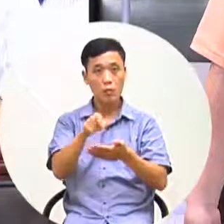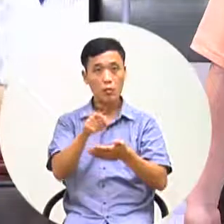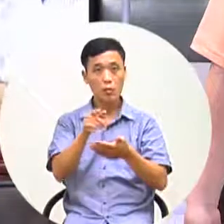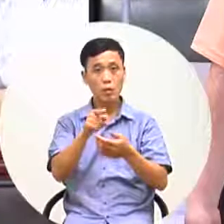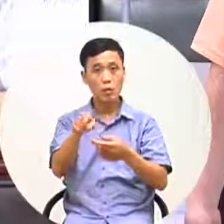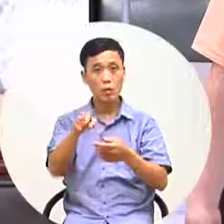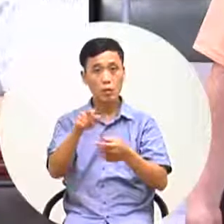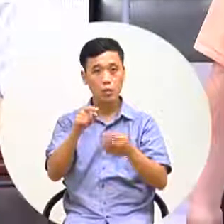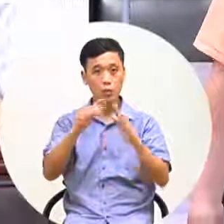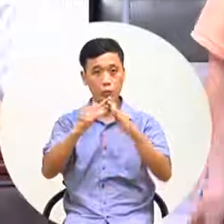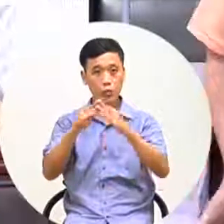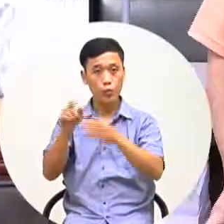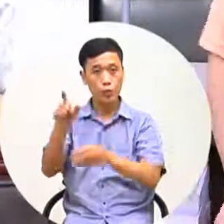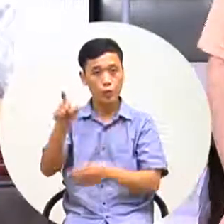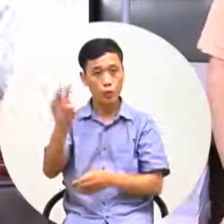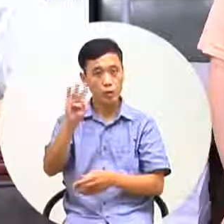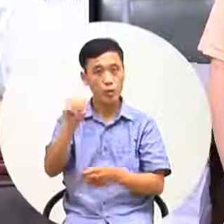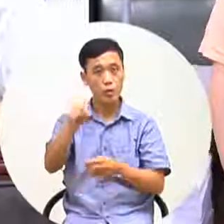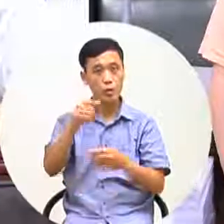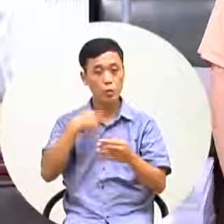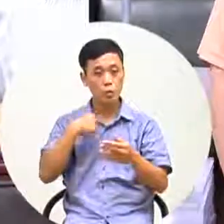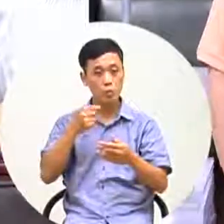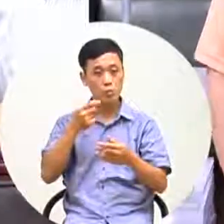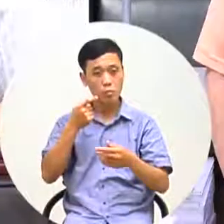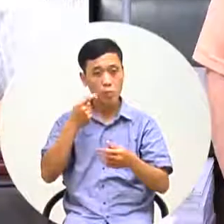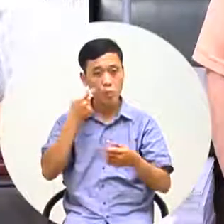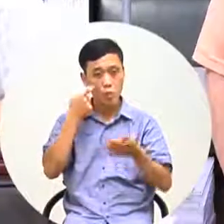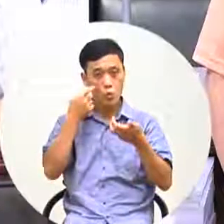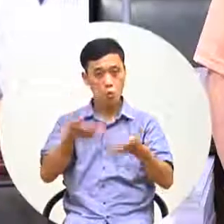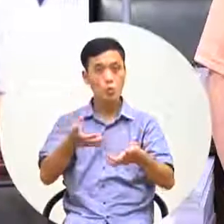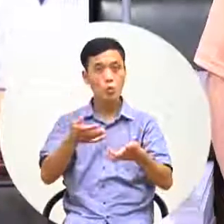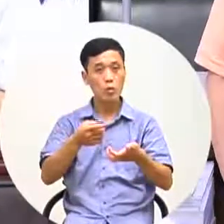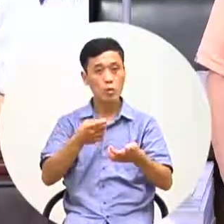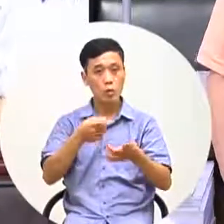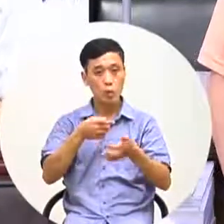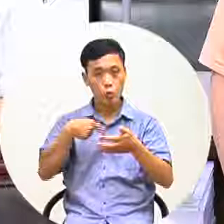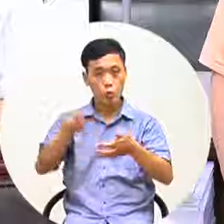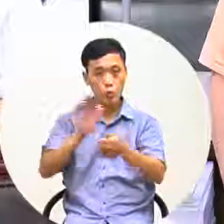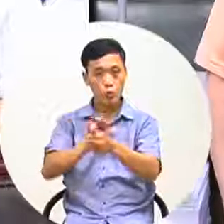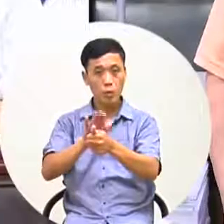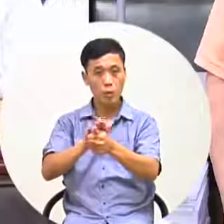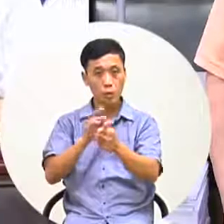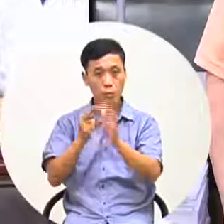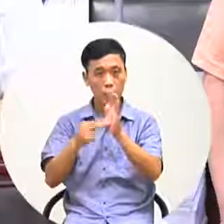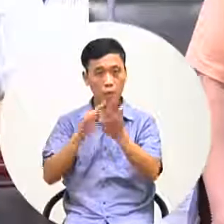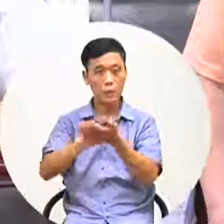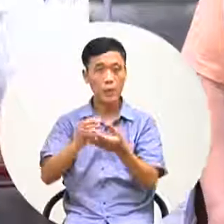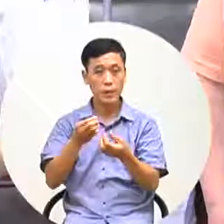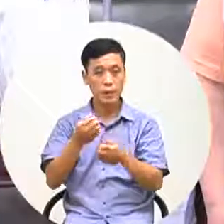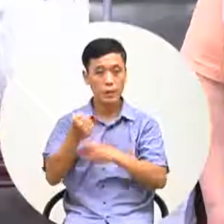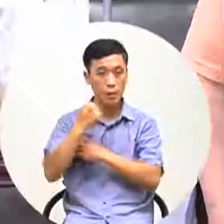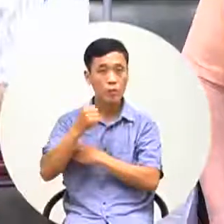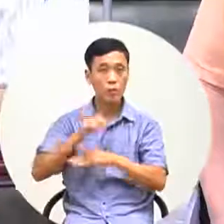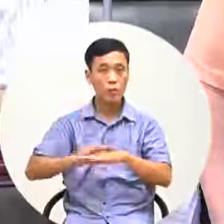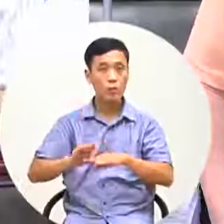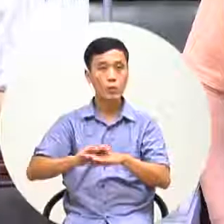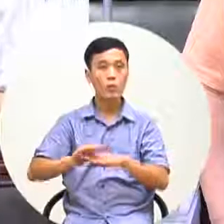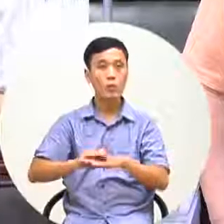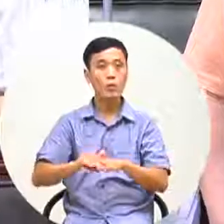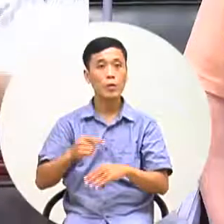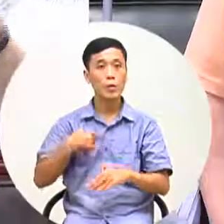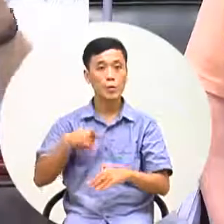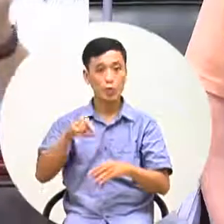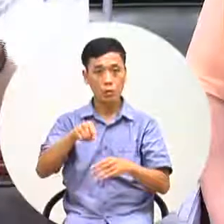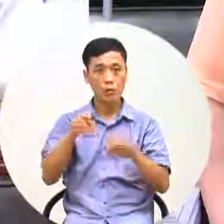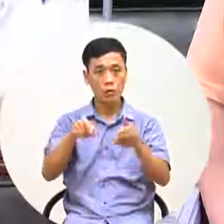处理，袂讲由于地主的提出诉求，阮着足轻彩的做即个讨废照的动作。阮即部分会阁找地主来协